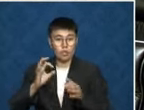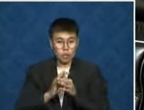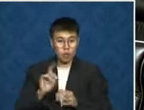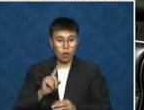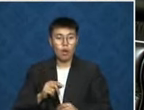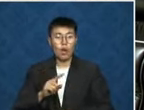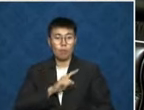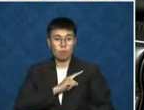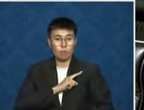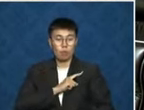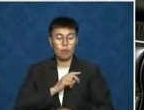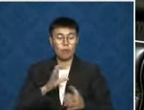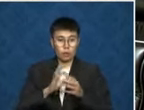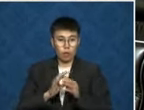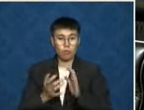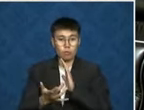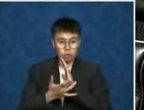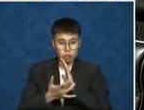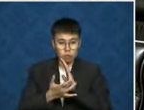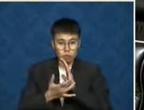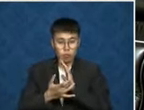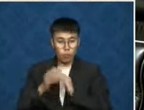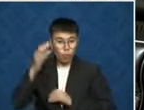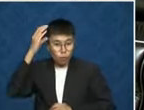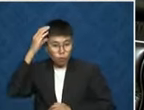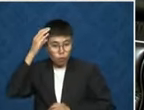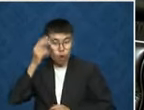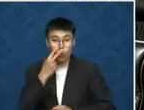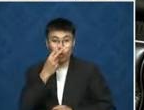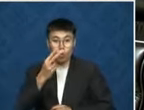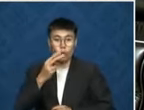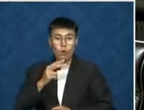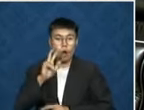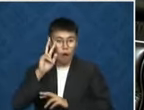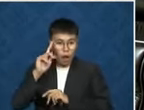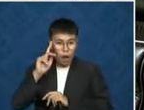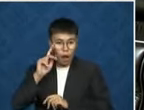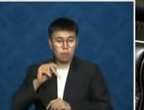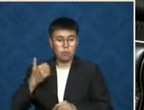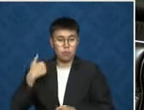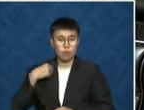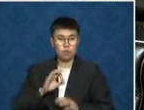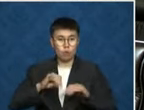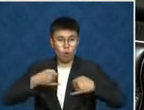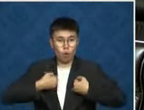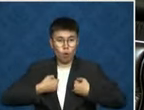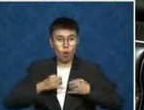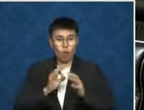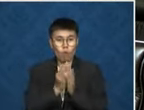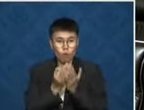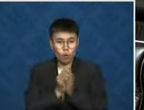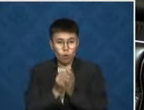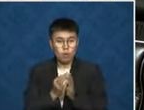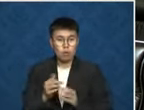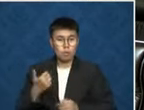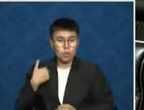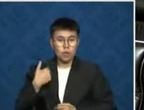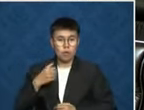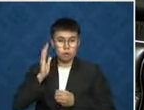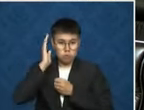ผิดรับชอบทางด้านการใช้อัลกอริทึมนะครับตามหน้าข่าวที่เราเคยเห็นแล้วครับว่าเจ้าของ Facebook เองเคยเข้าไปชี้แจงกับสภาคองเกรสในแ